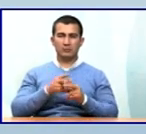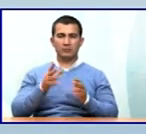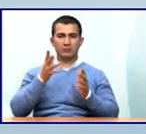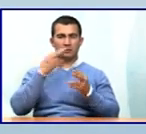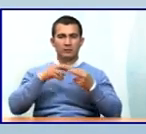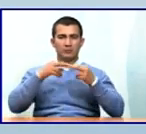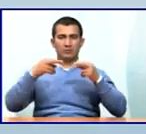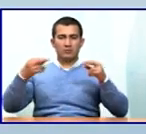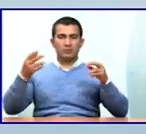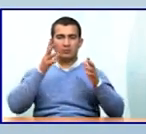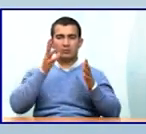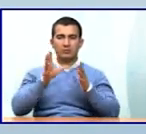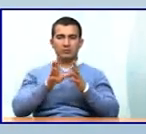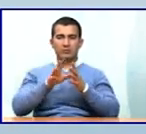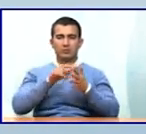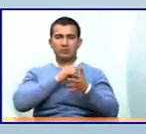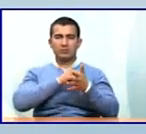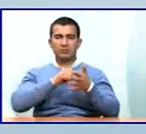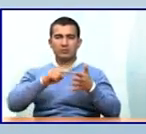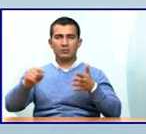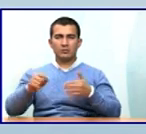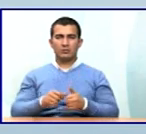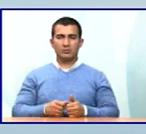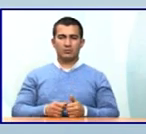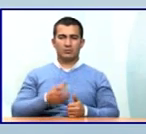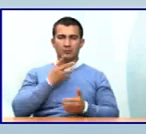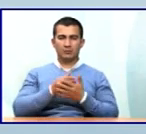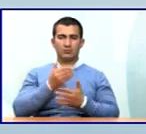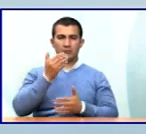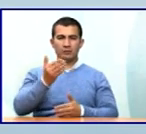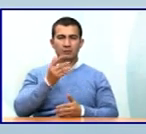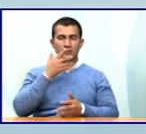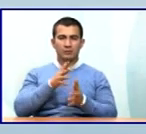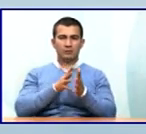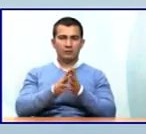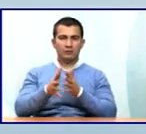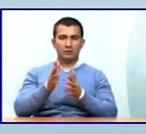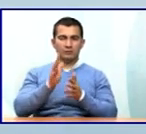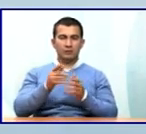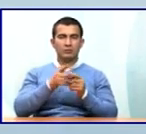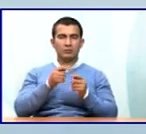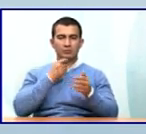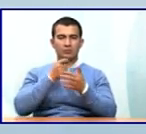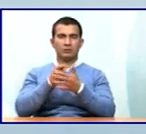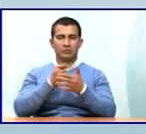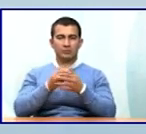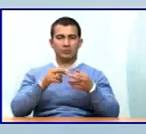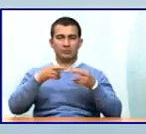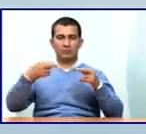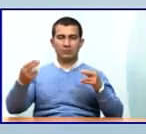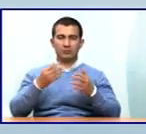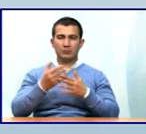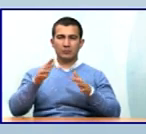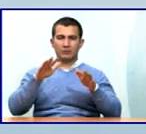o'tkazgichdan oqayotgan tok kuchiga va o'tkazgichning magnet maydonga joylashtirilgan